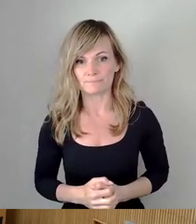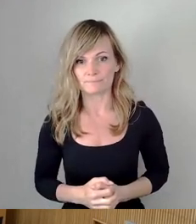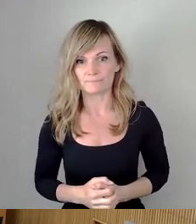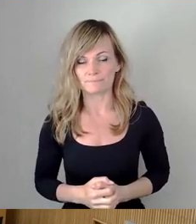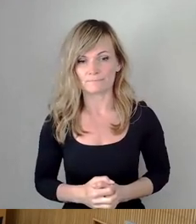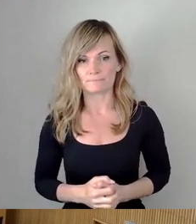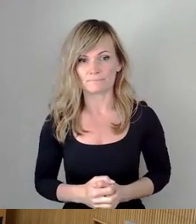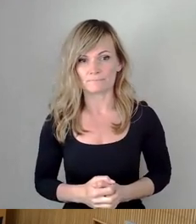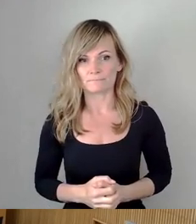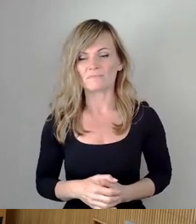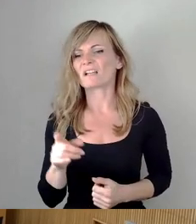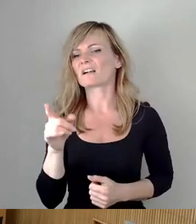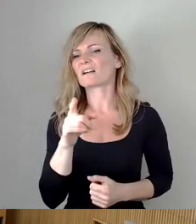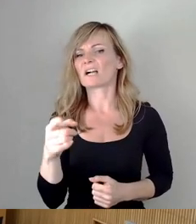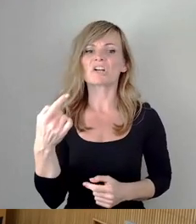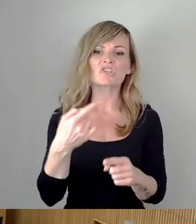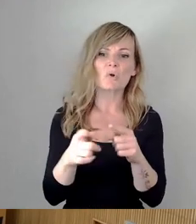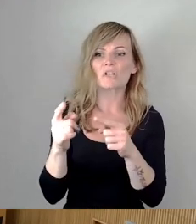können wir dann draußen machen. Auch nicht hier in der Art.